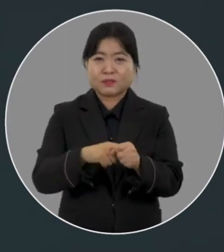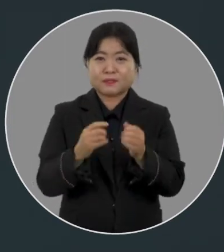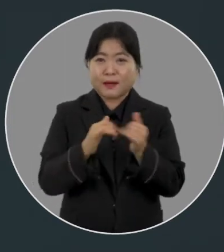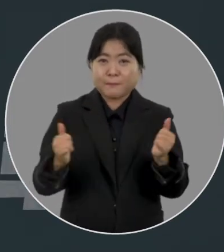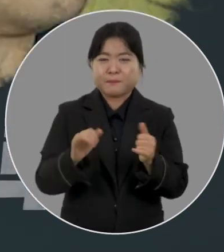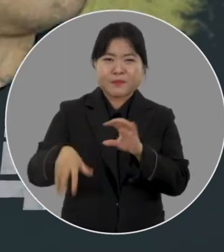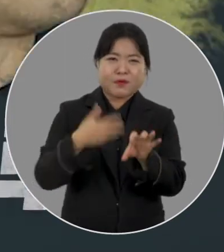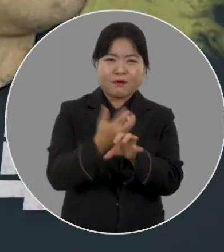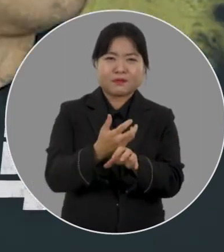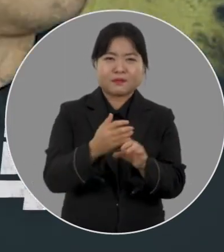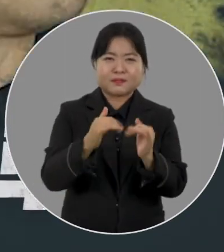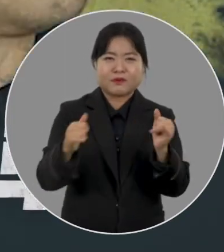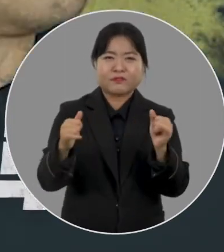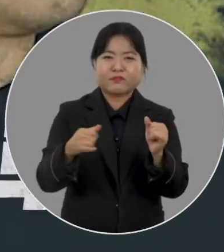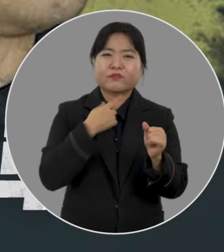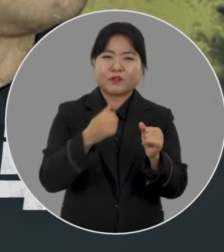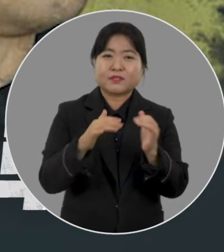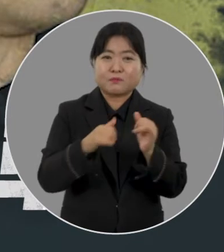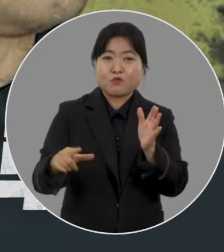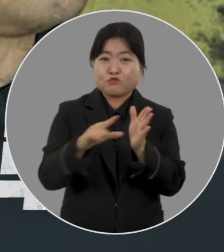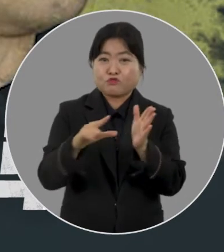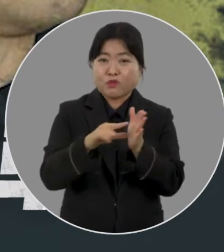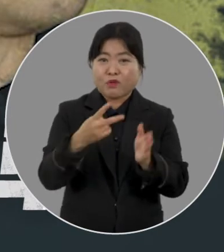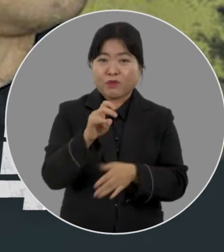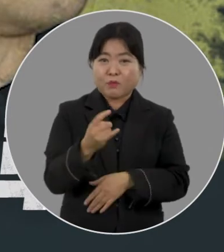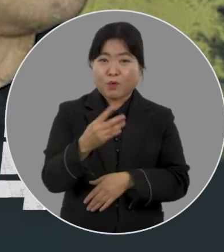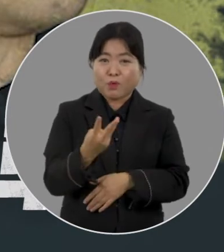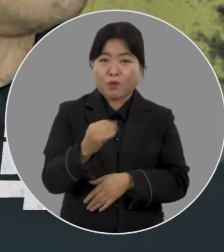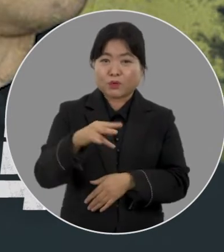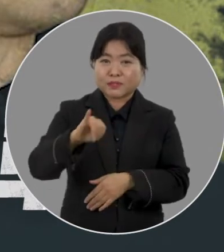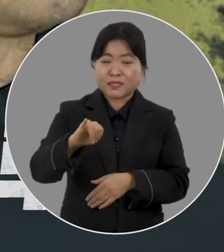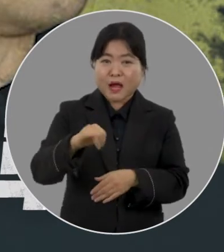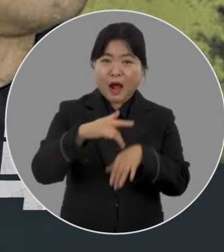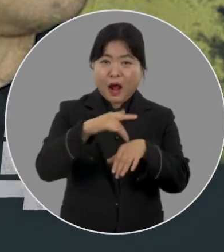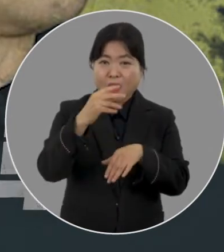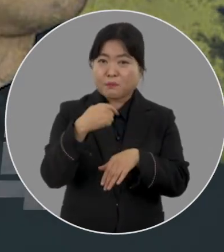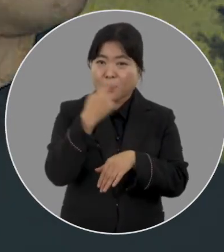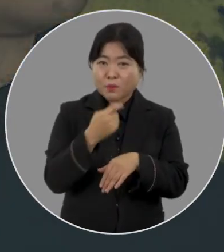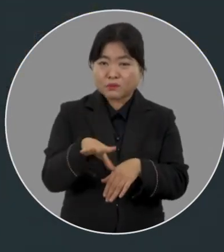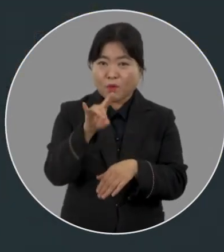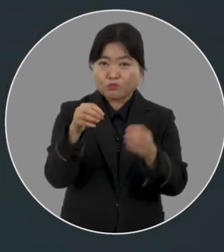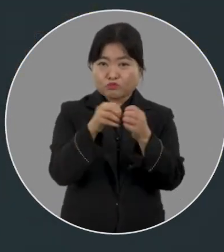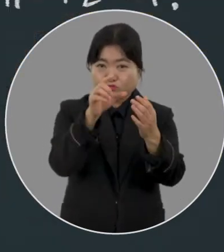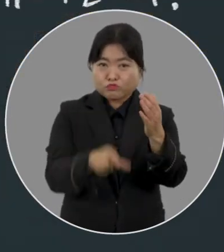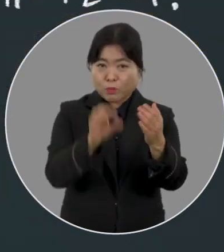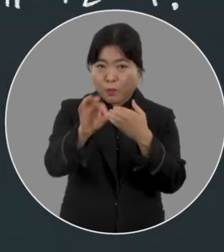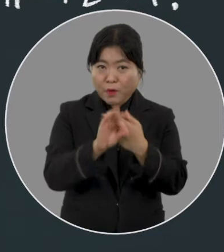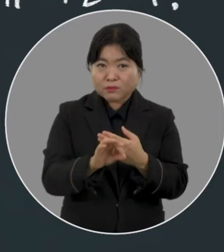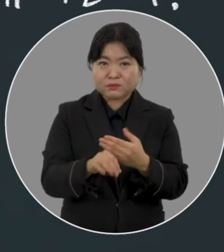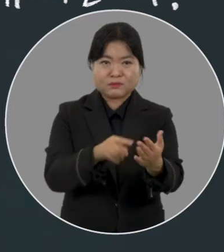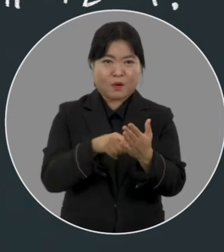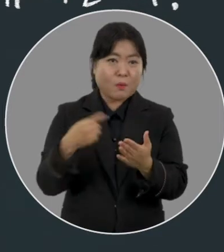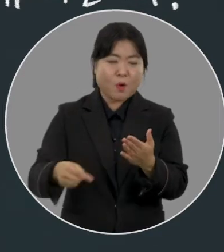선각자였고 개혁자였던 마틴 루터의 그 데모놀로지 악마론 서문에 보면 이런 표현이 나옵니다. 이제